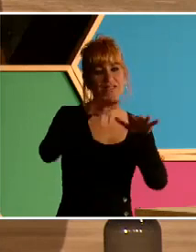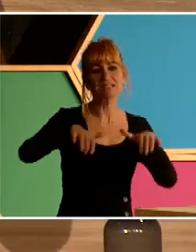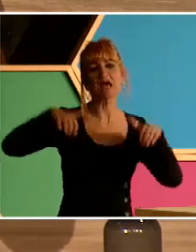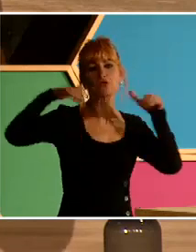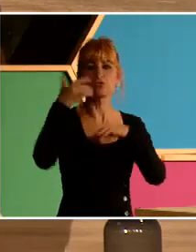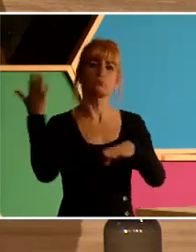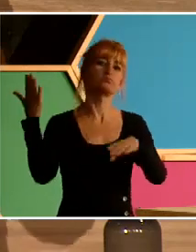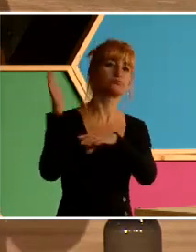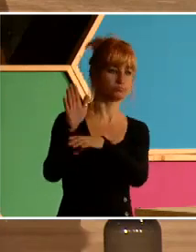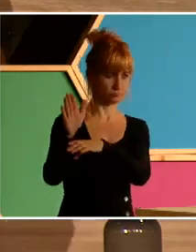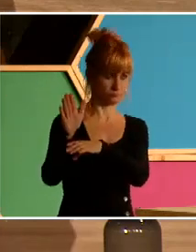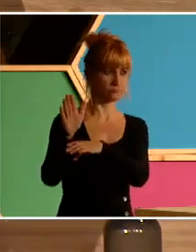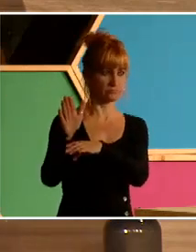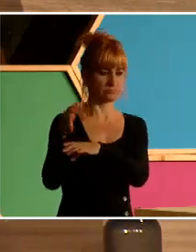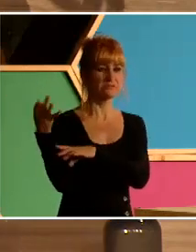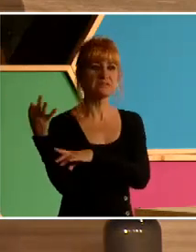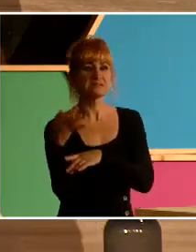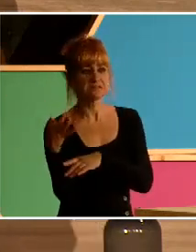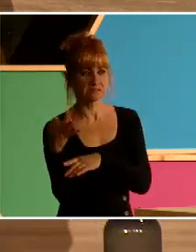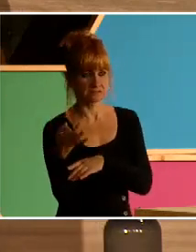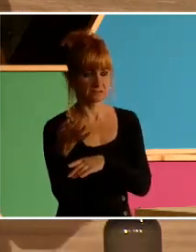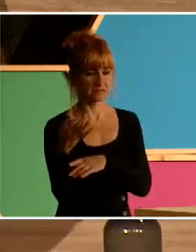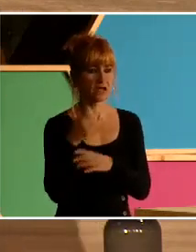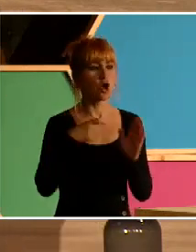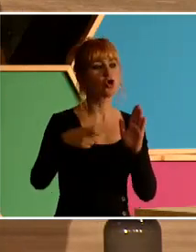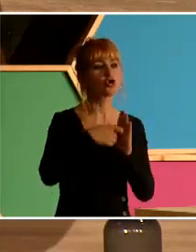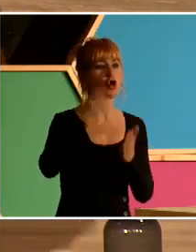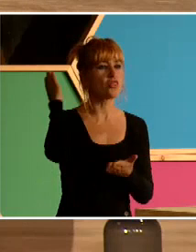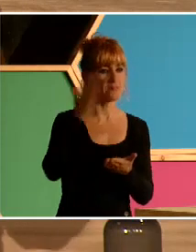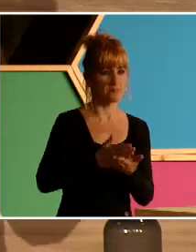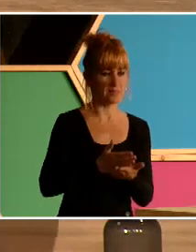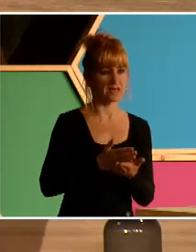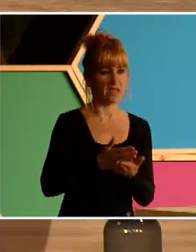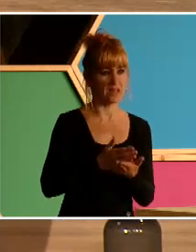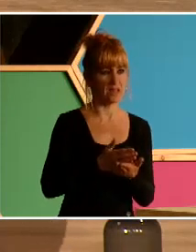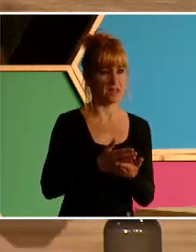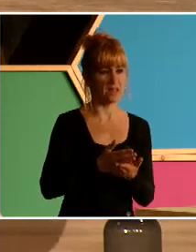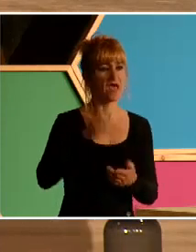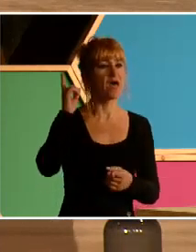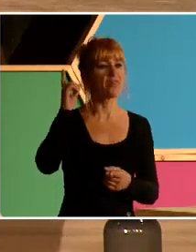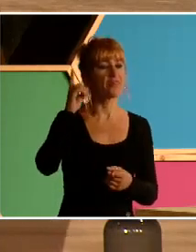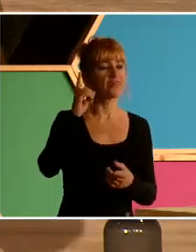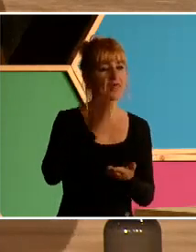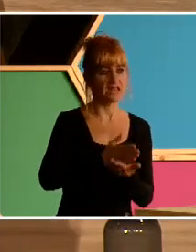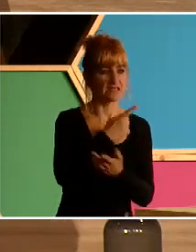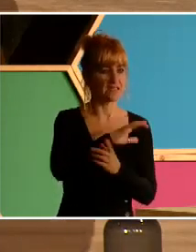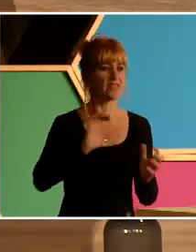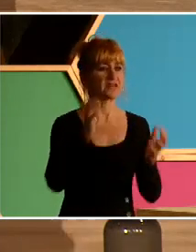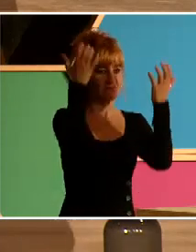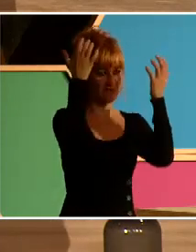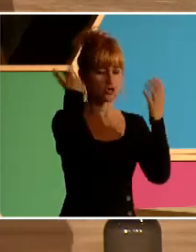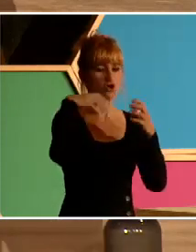precisament una modificació del Codi Penal del delicte de rebel·lió i de sedició. Per què? Perquè s'està